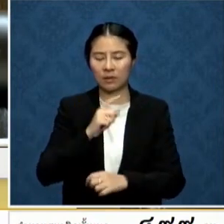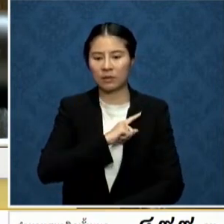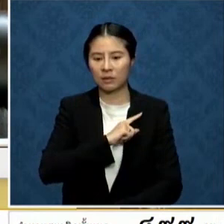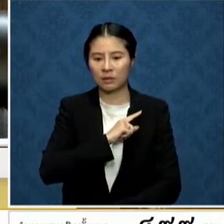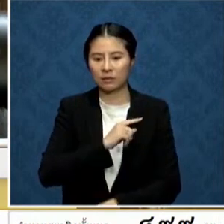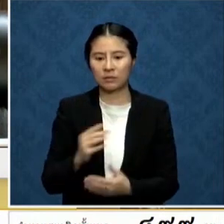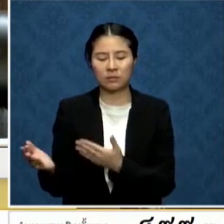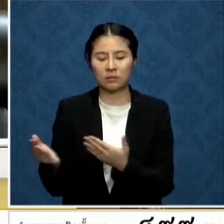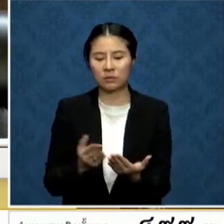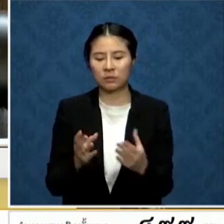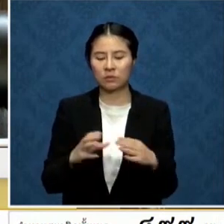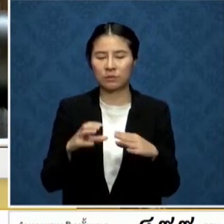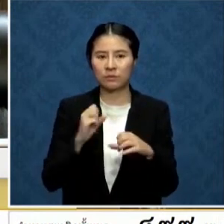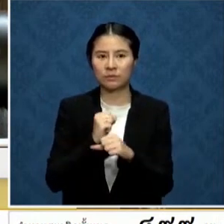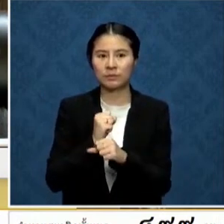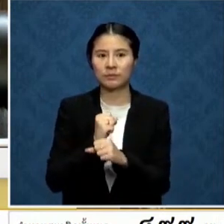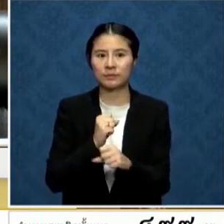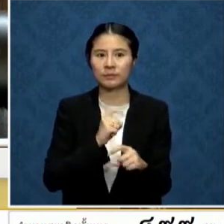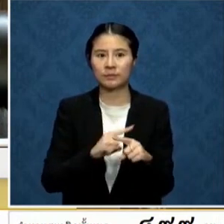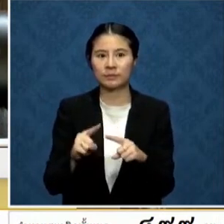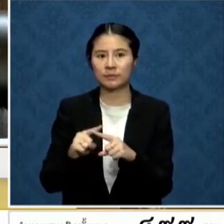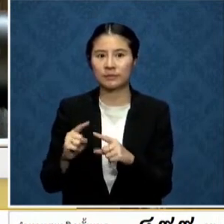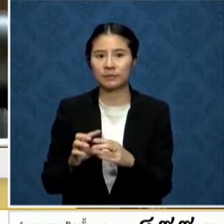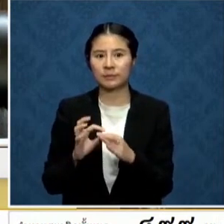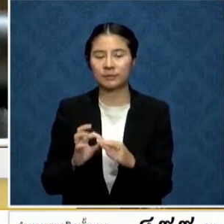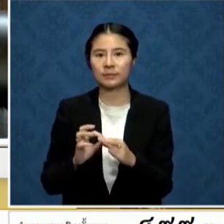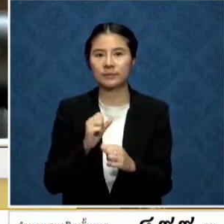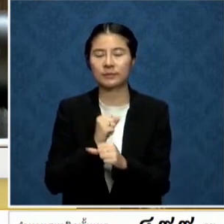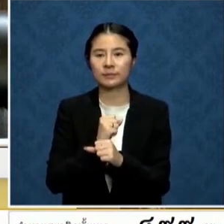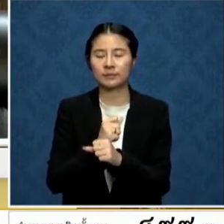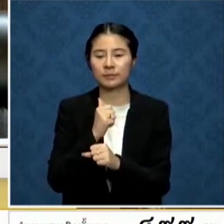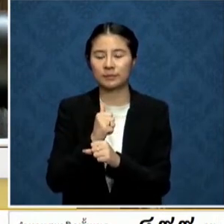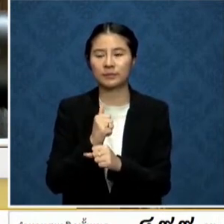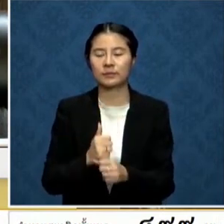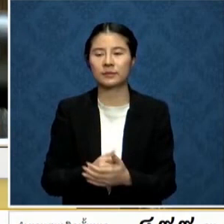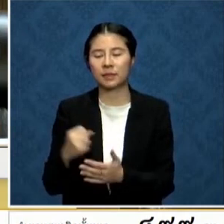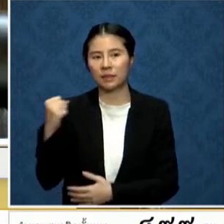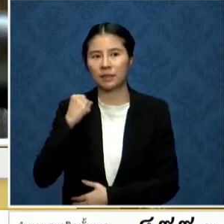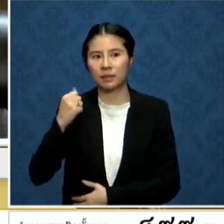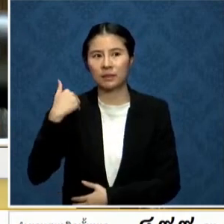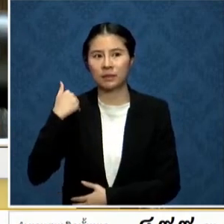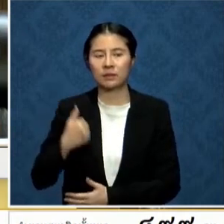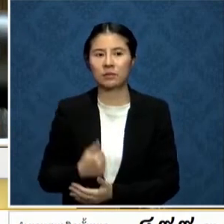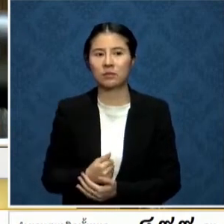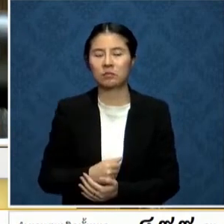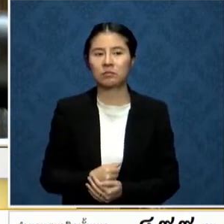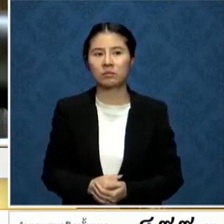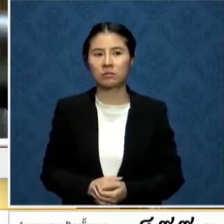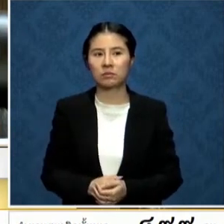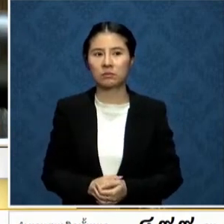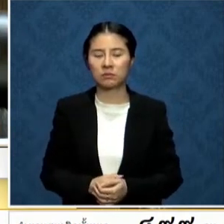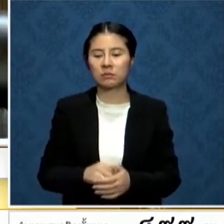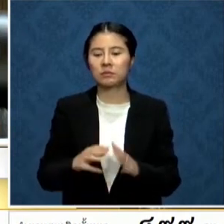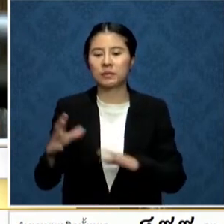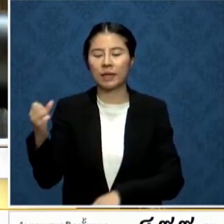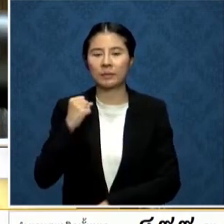เชิญหน่วยงานใดหน่วยงานหนึ่งเชิญทุกหน่วยงานน่ะมาได้เรามีอำนาจเขาถึงให้อำนาจของทุกฝ่ายนะครับโดยเฉพาะอำนาจ